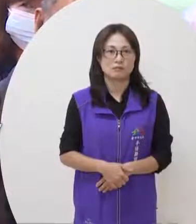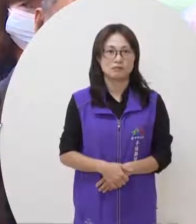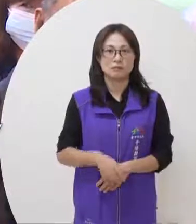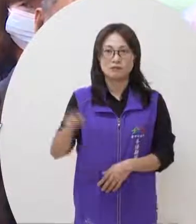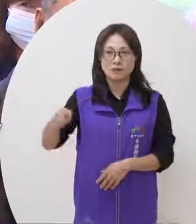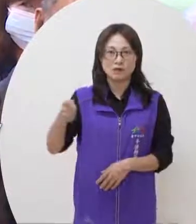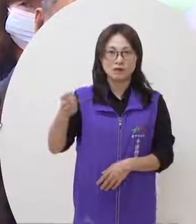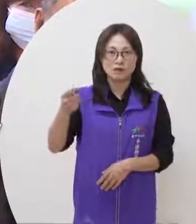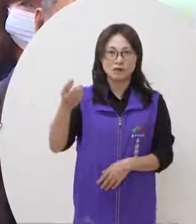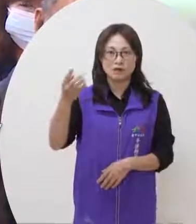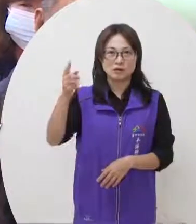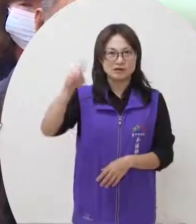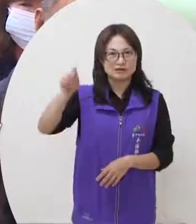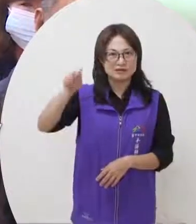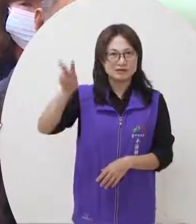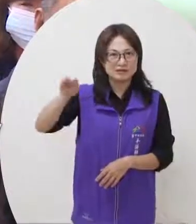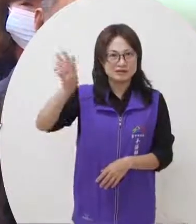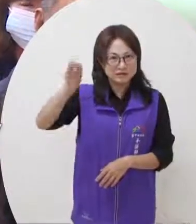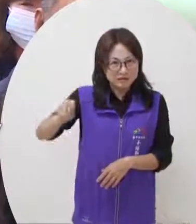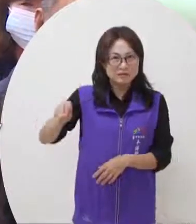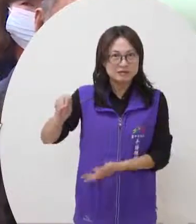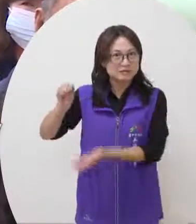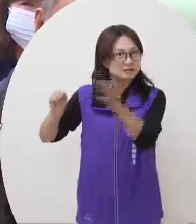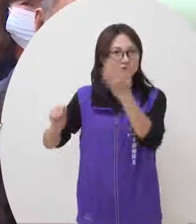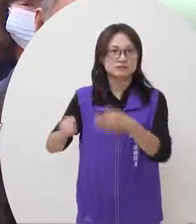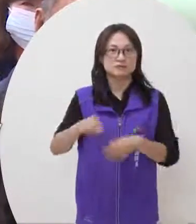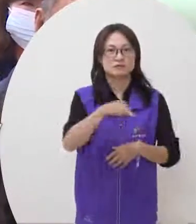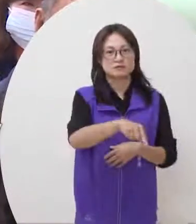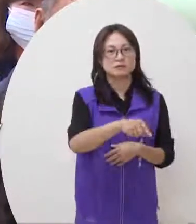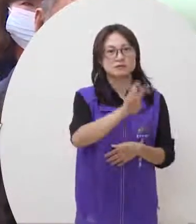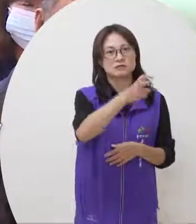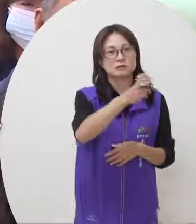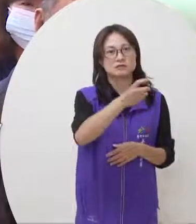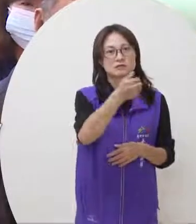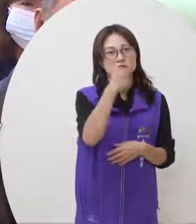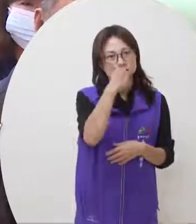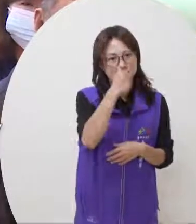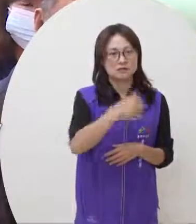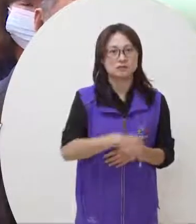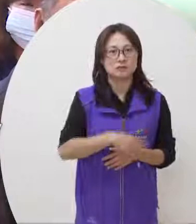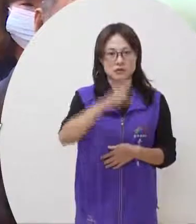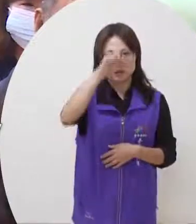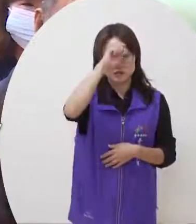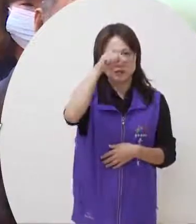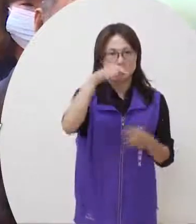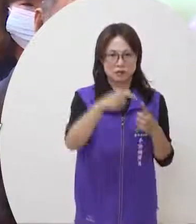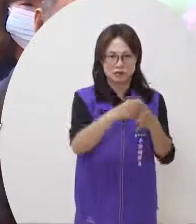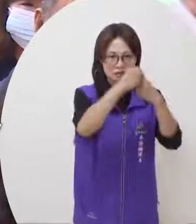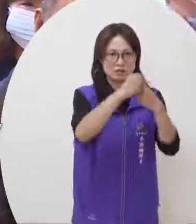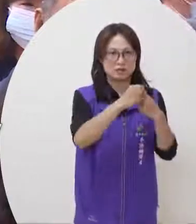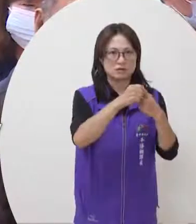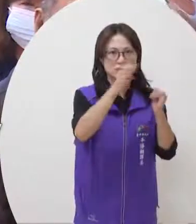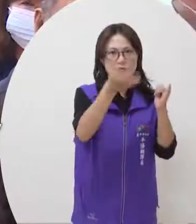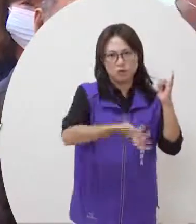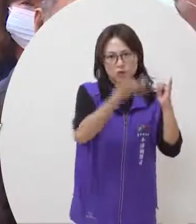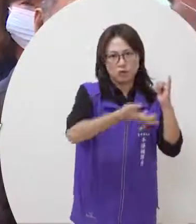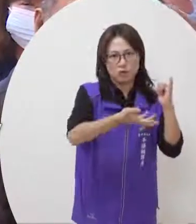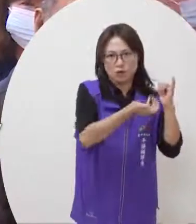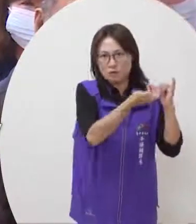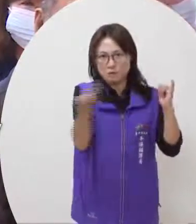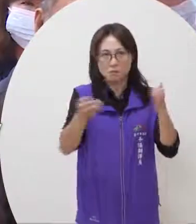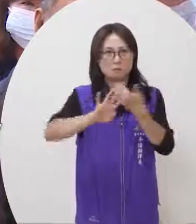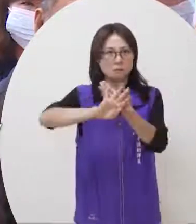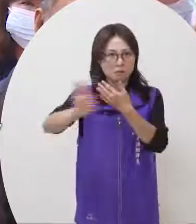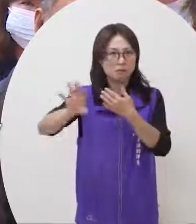万。所以说，建议市长，第一，迁离火化厂；第二，回馈